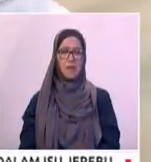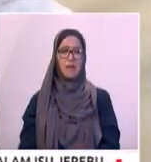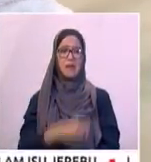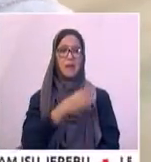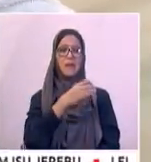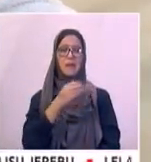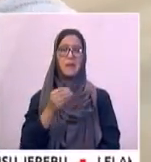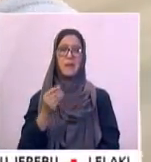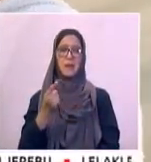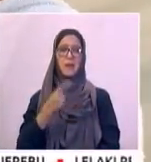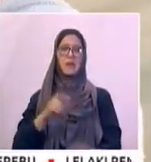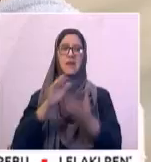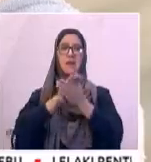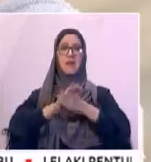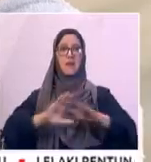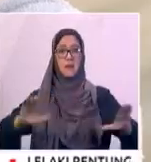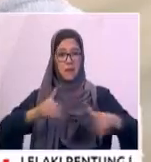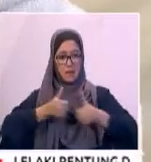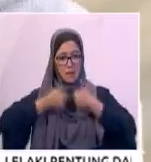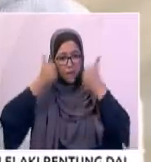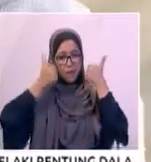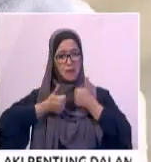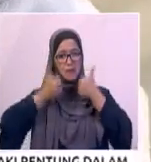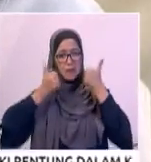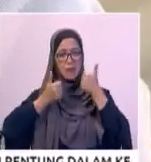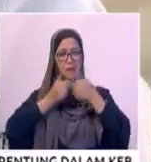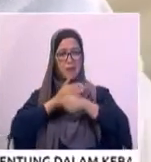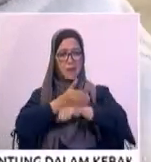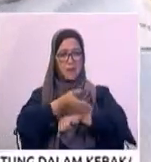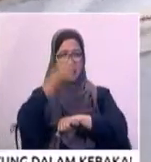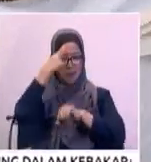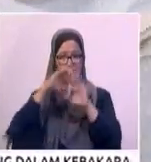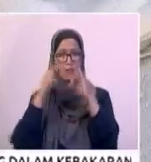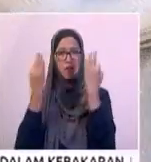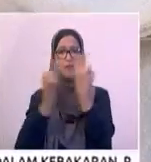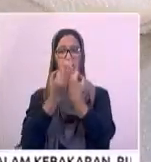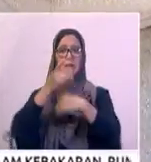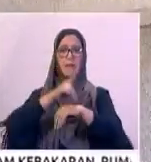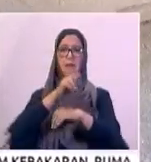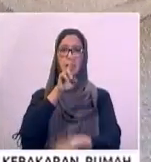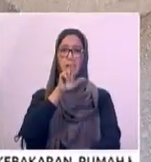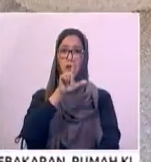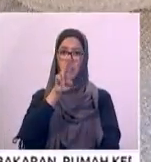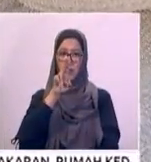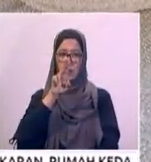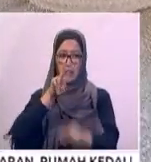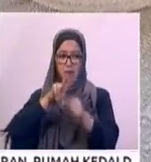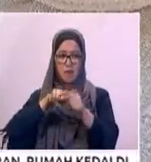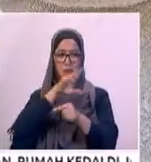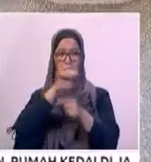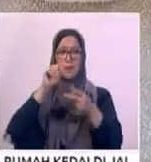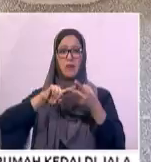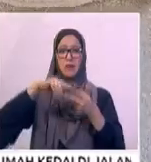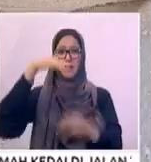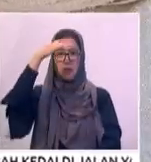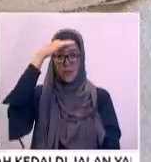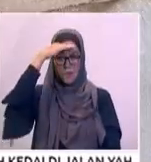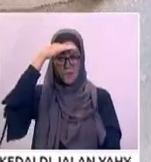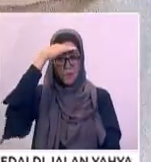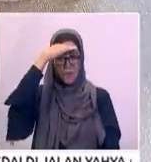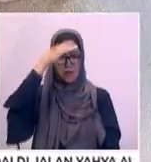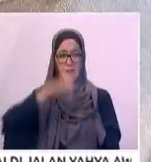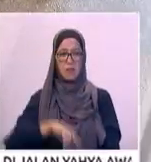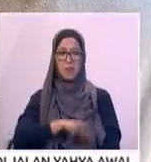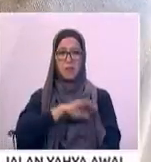Selamat Hari Raya Aidiladha buat keluarga di Ulu Kelang dan juga di Johor. Semoga